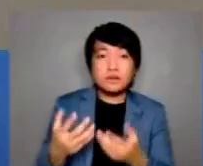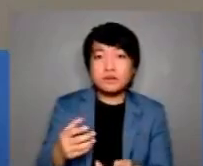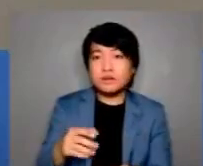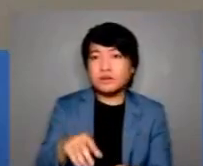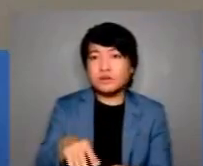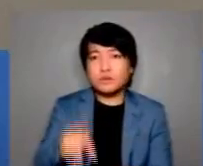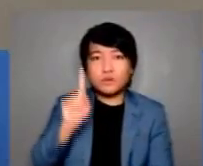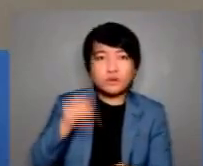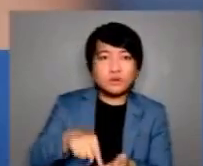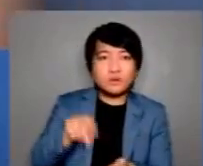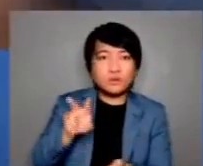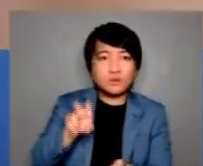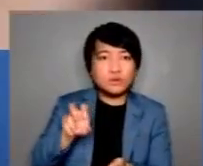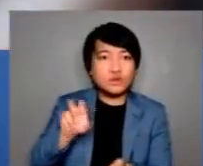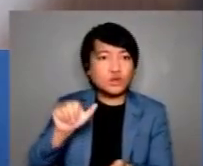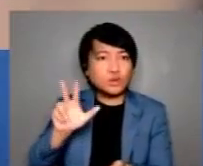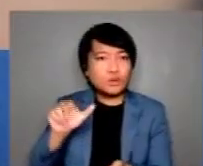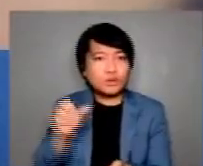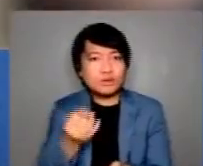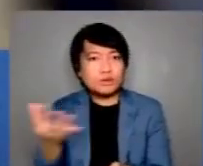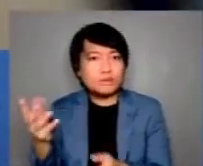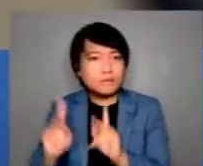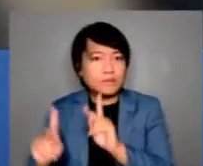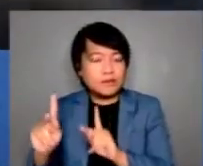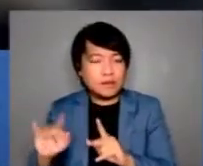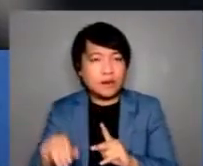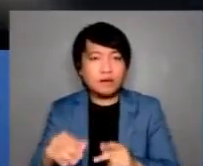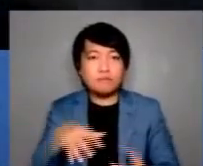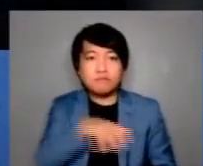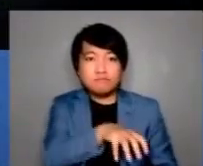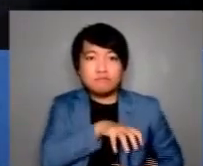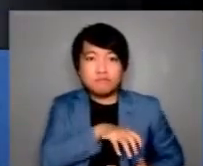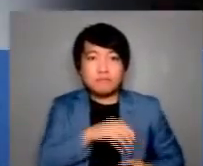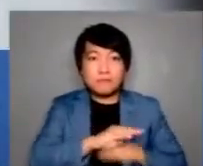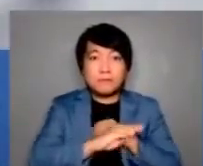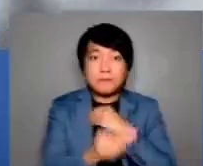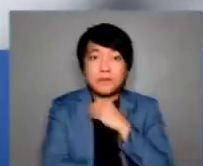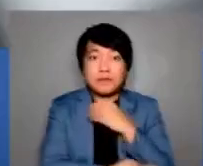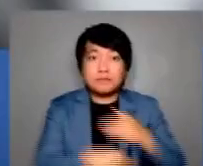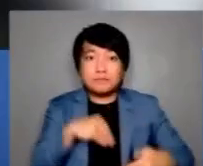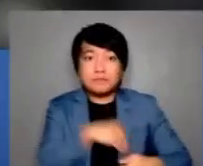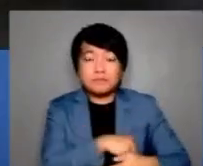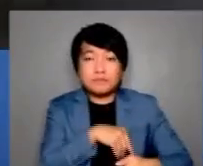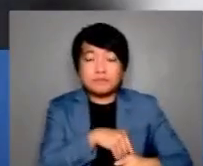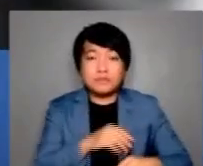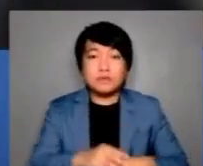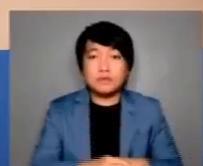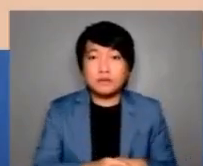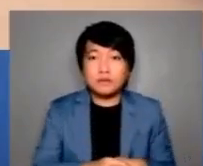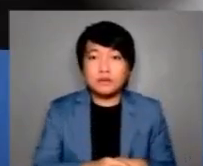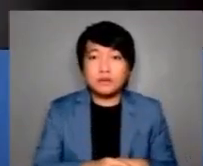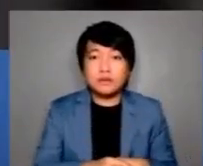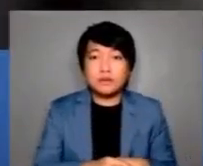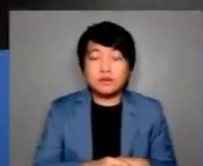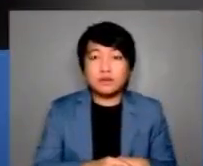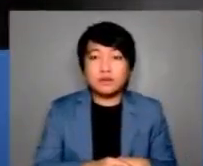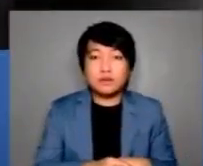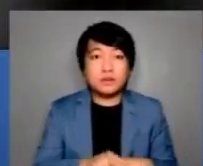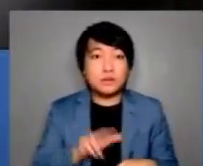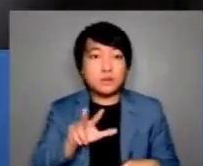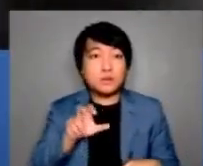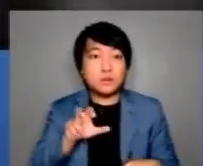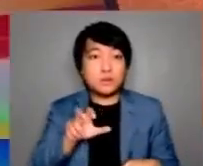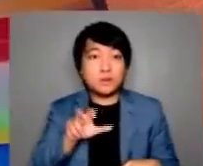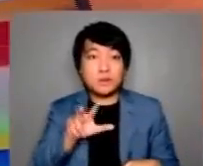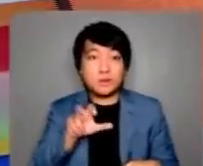yon nasa isang bag at pagkatapos Php300 ang laman ba o PH Tao po yon kinupit pa yung Dal